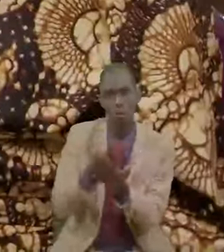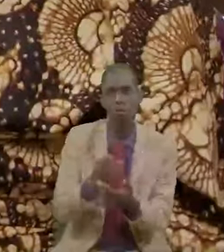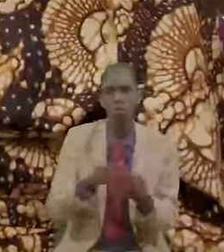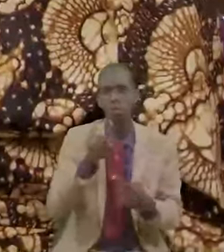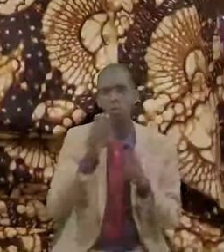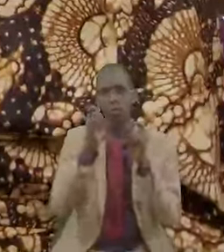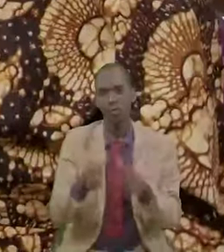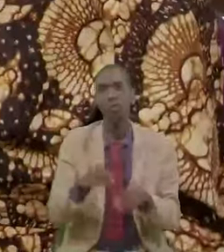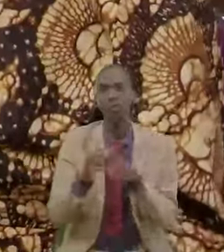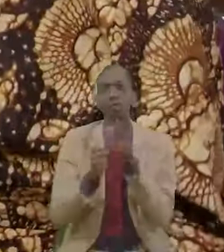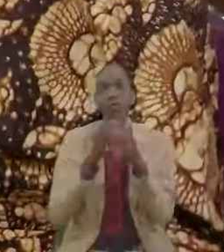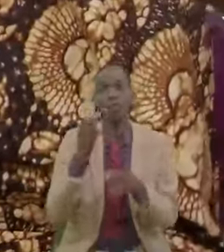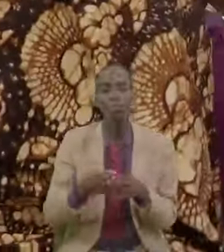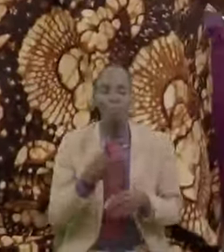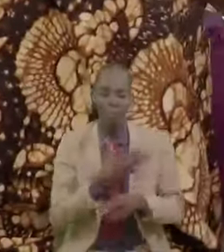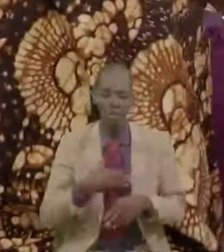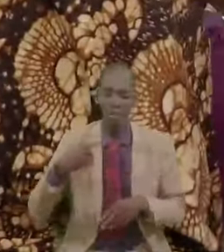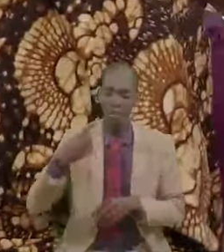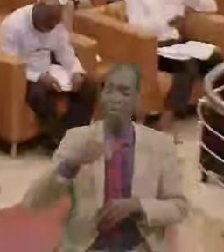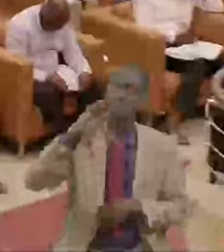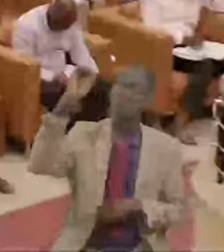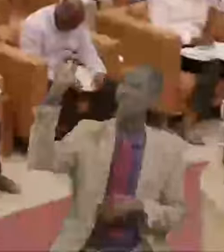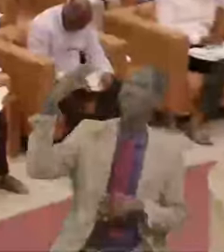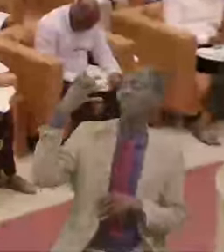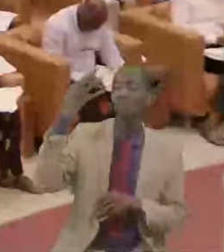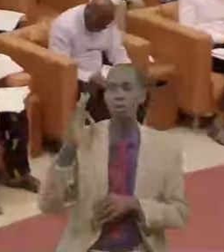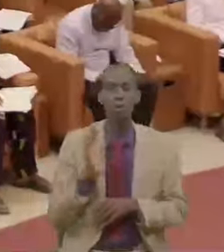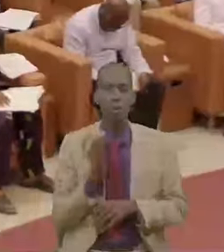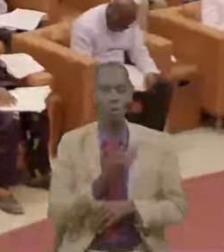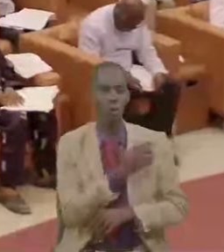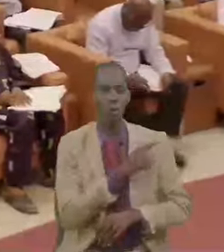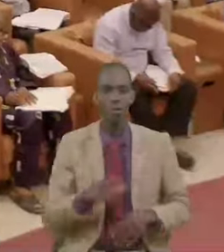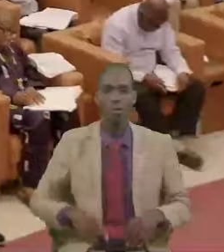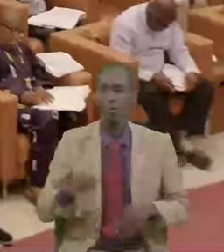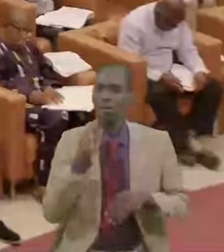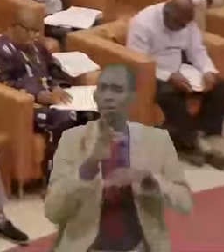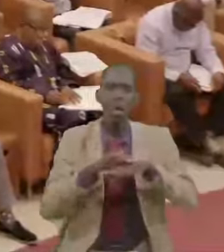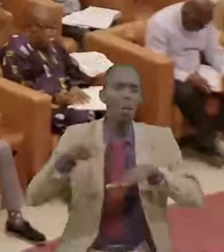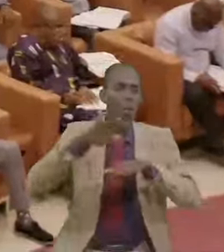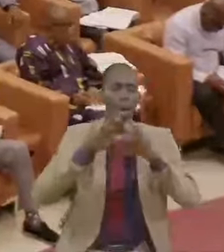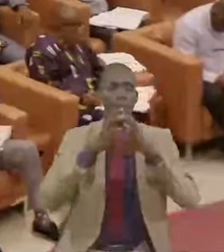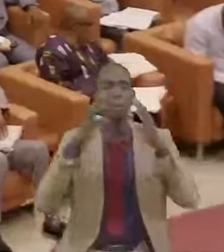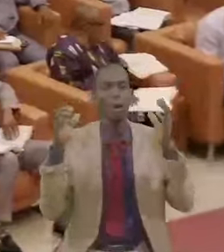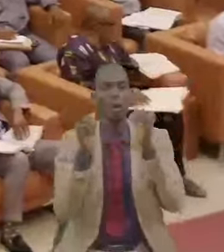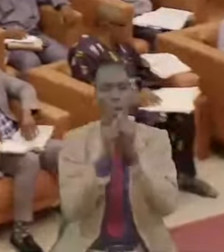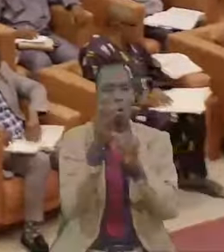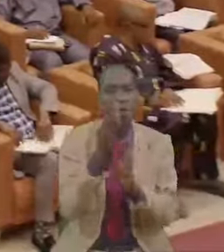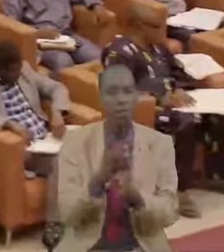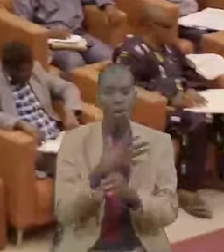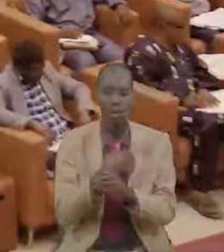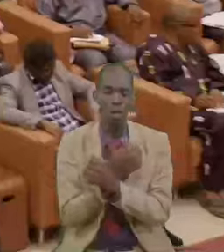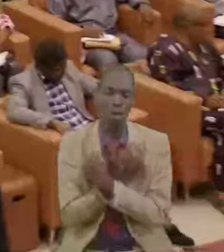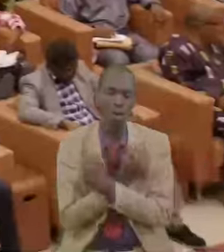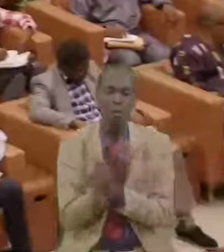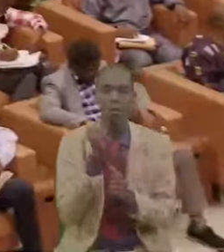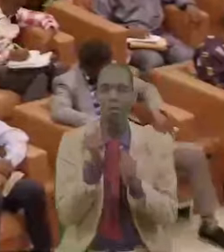Verset 14. Et la grâce de notre Seigneur a surabondé avec la foi et la charité